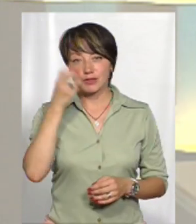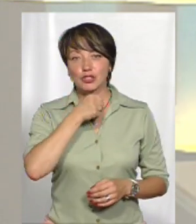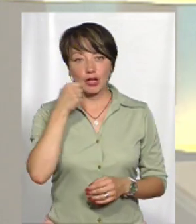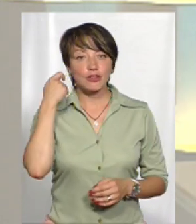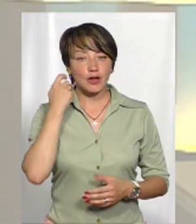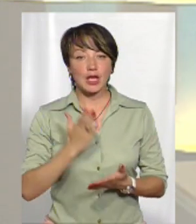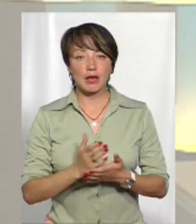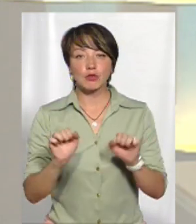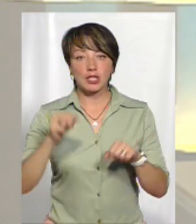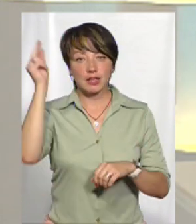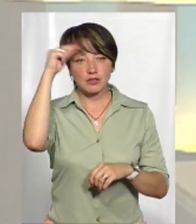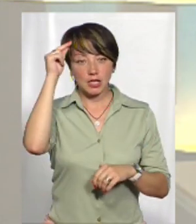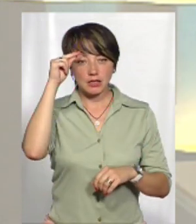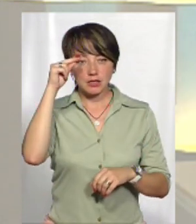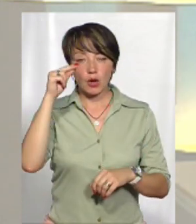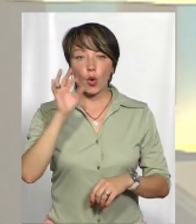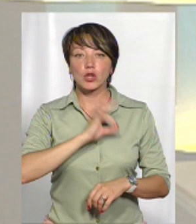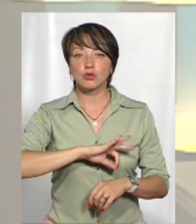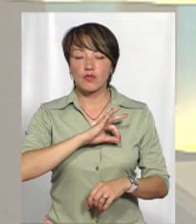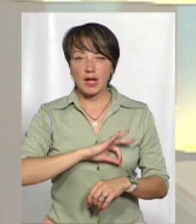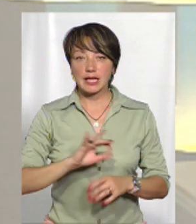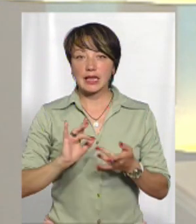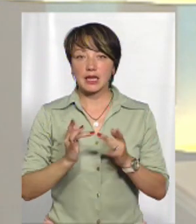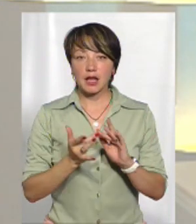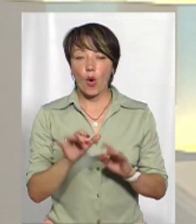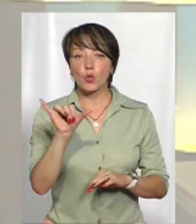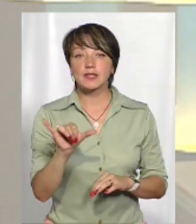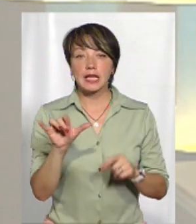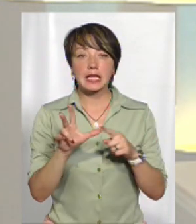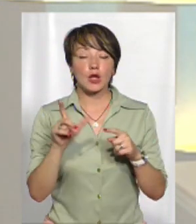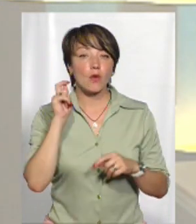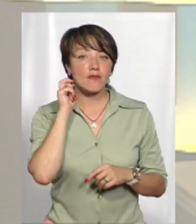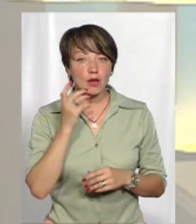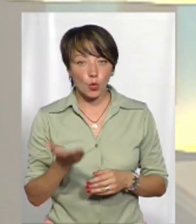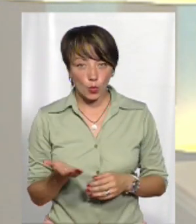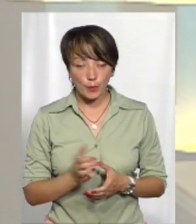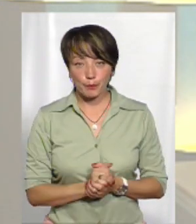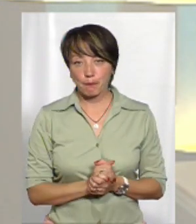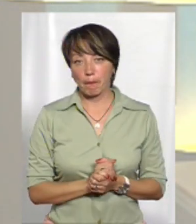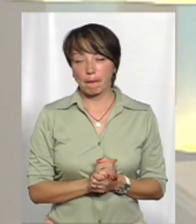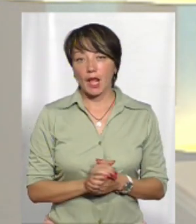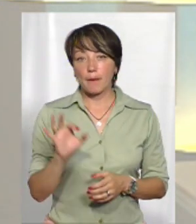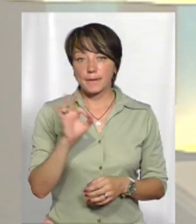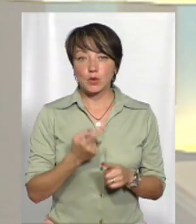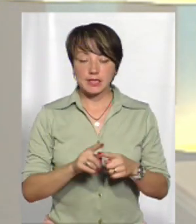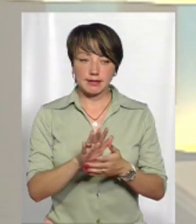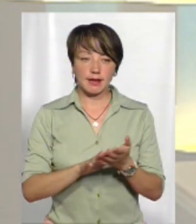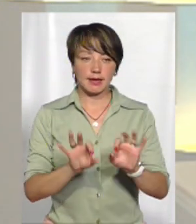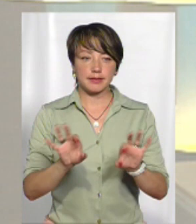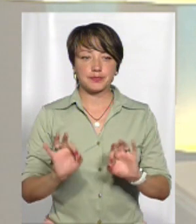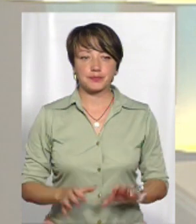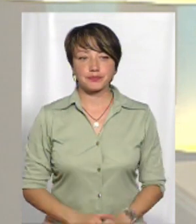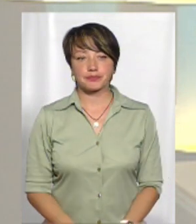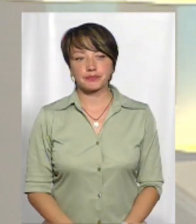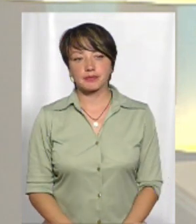старшого віку є можливість навчитися користуватися інтернетом в університеті третього віку. Про це у наступному